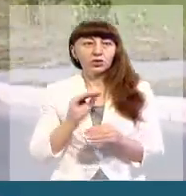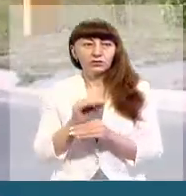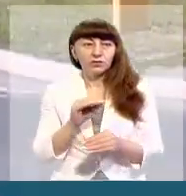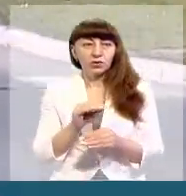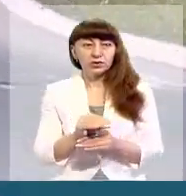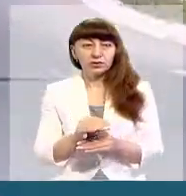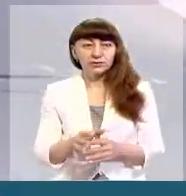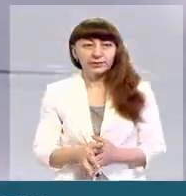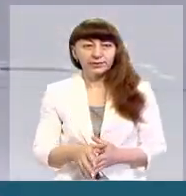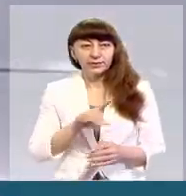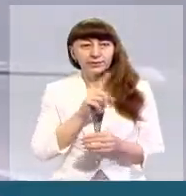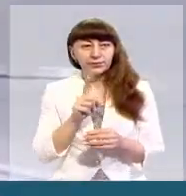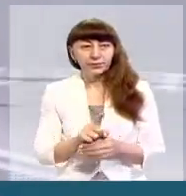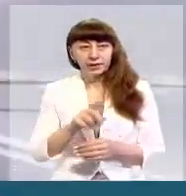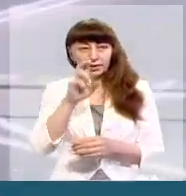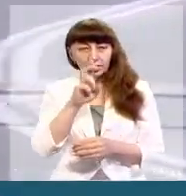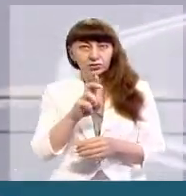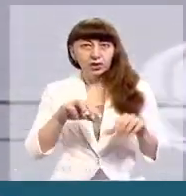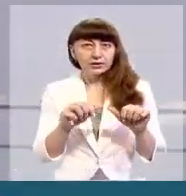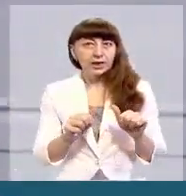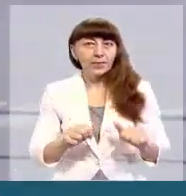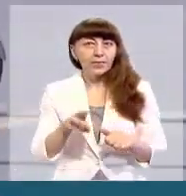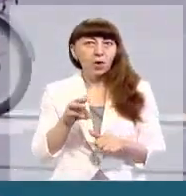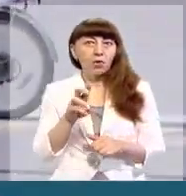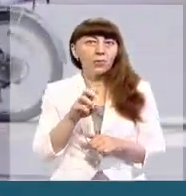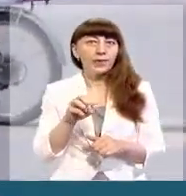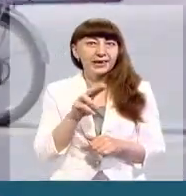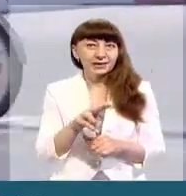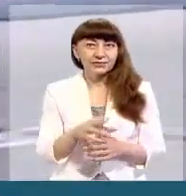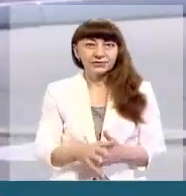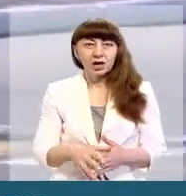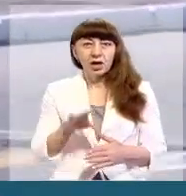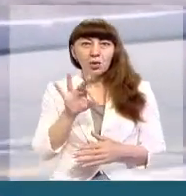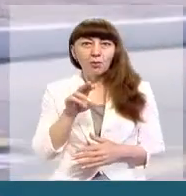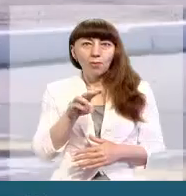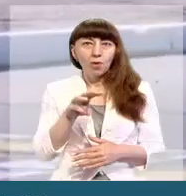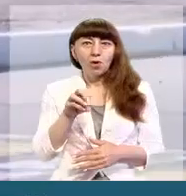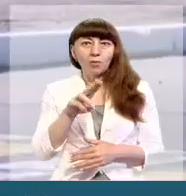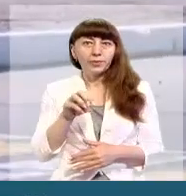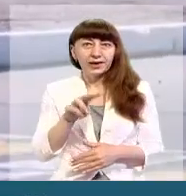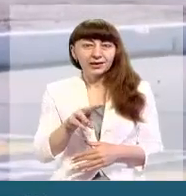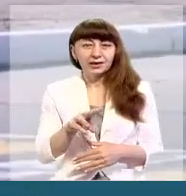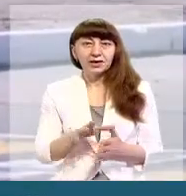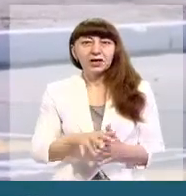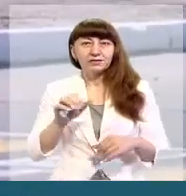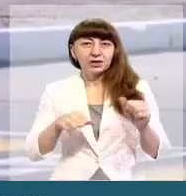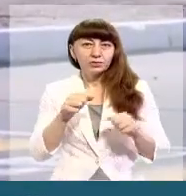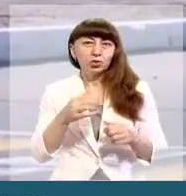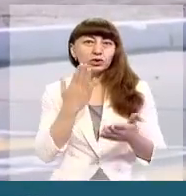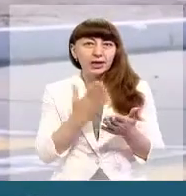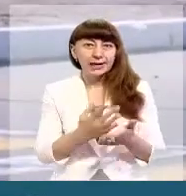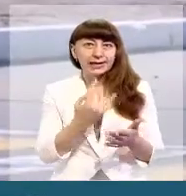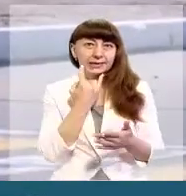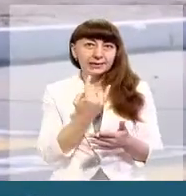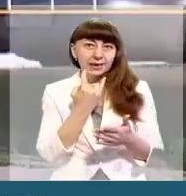Қолданыстағы норма бойынша ең жоғары конструктивтік жылдамдығы сағатына 50 км-ден асатын мопедтер тіркеуге жатады. Ал